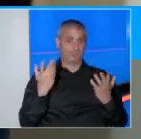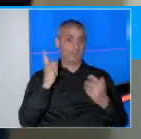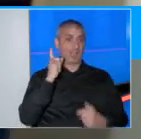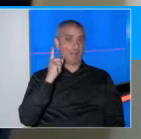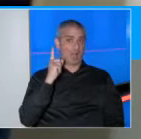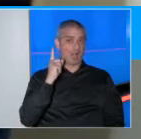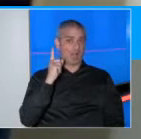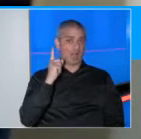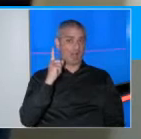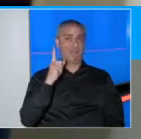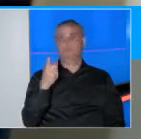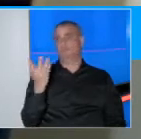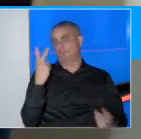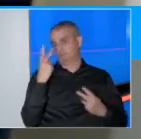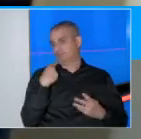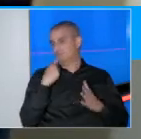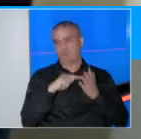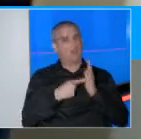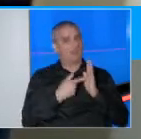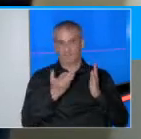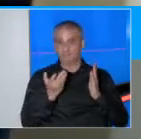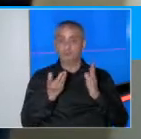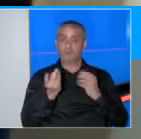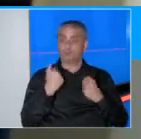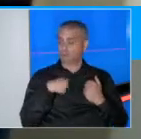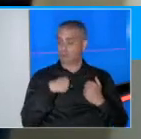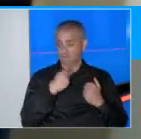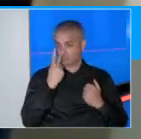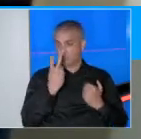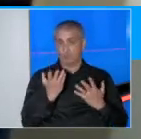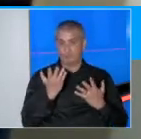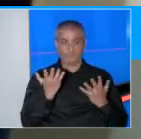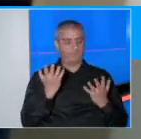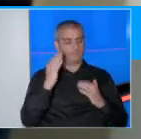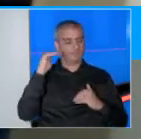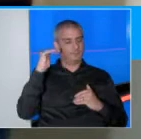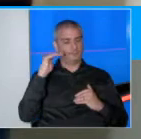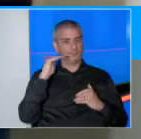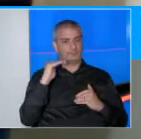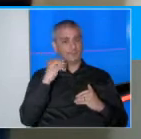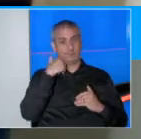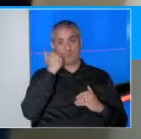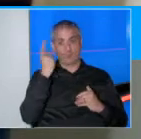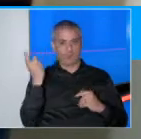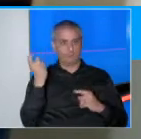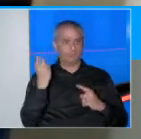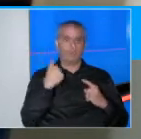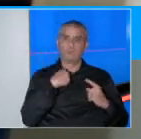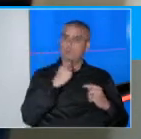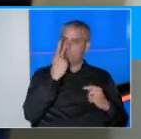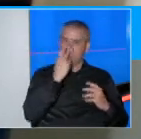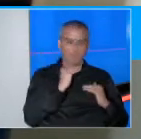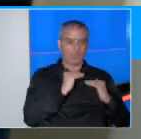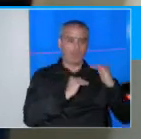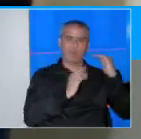אבל, ופה חשוב לי להדגיש רגע, בעוד שאנחנו רואים את הירידה בקרב המבוגרים, אנחנו דווקא רואים